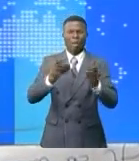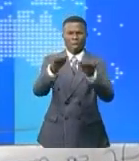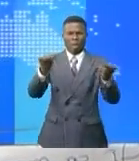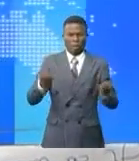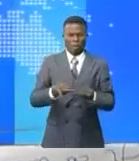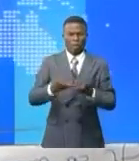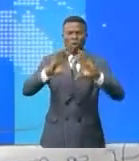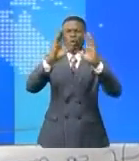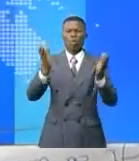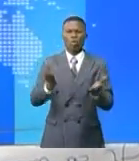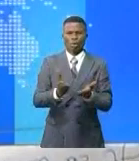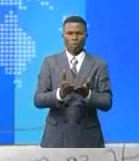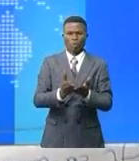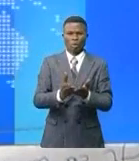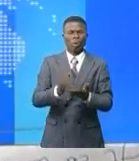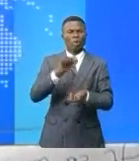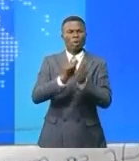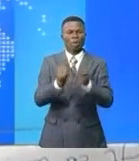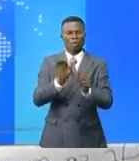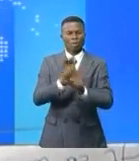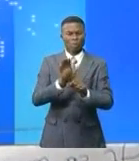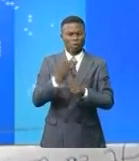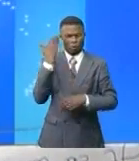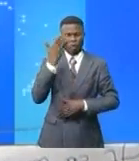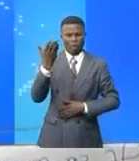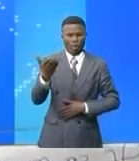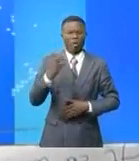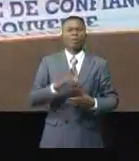de la communauté au déluisant, nous dit Félix Zaloumeti.